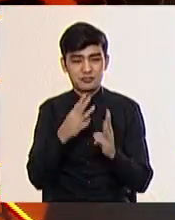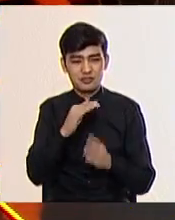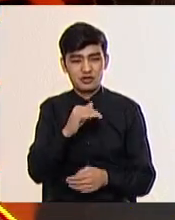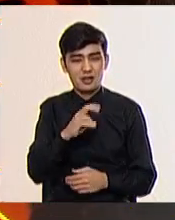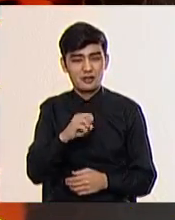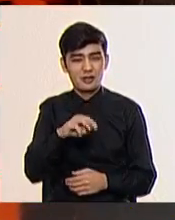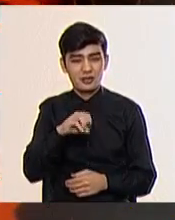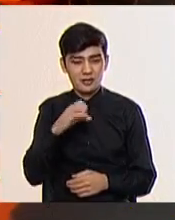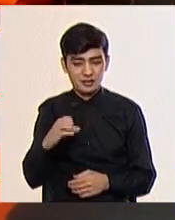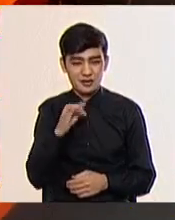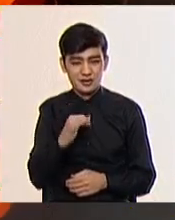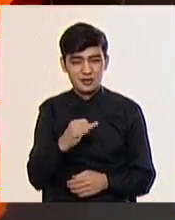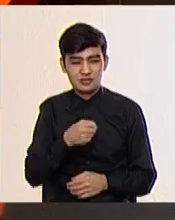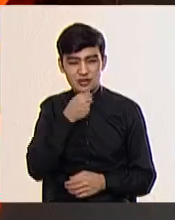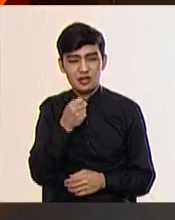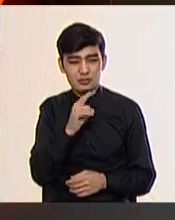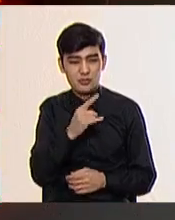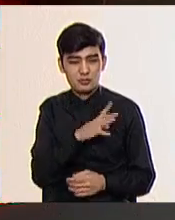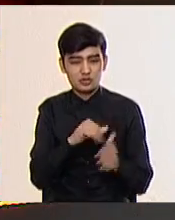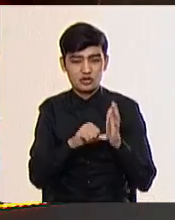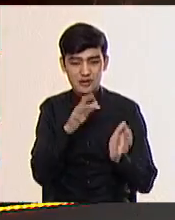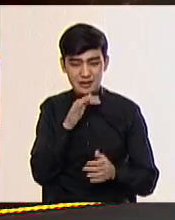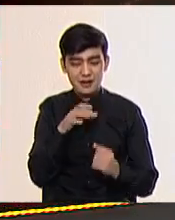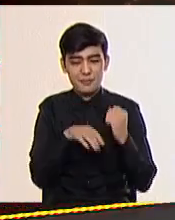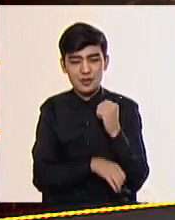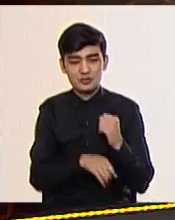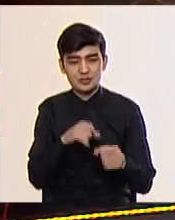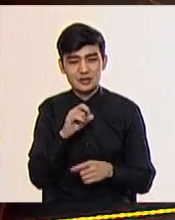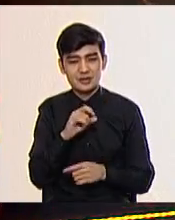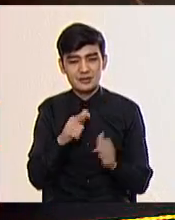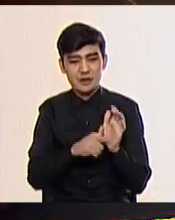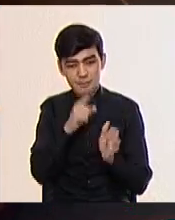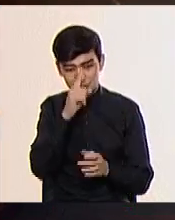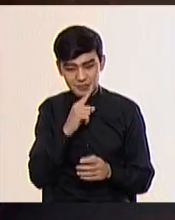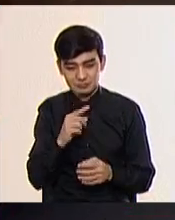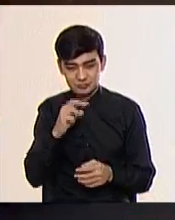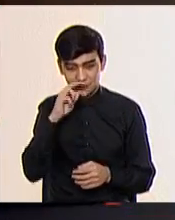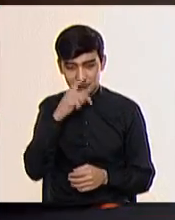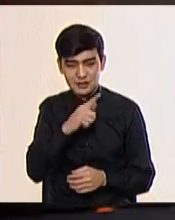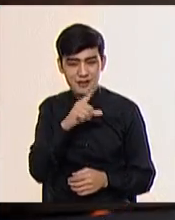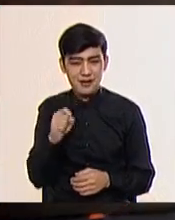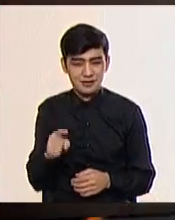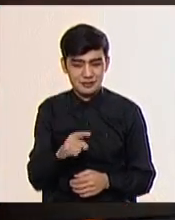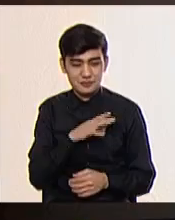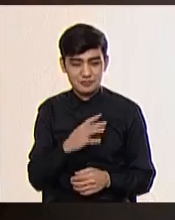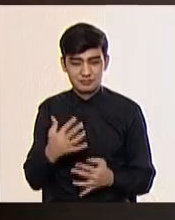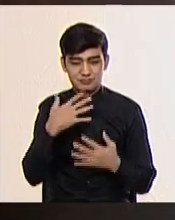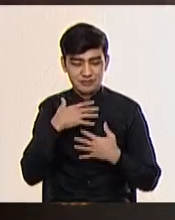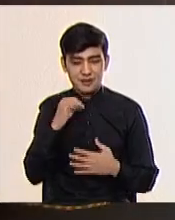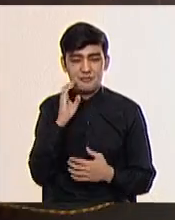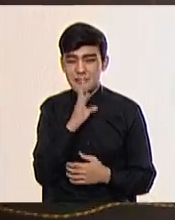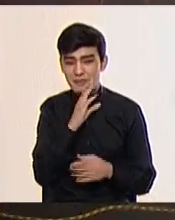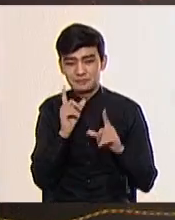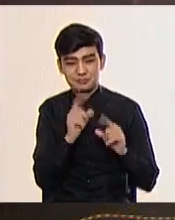Жанатас. Малыши, старшему из которых было 6 лет, а младшему 7 месяцев, отравились угарным газом, пока мама отлучилась в